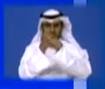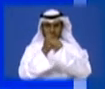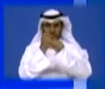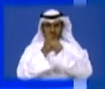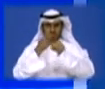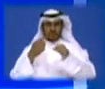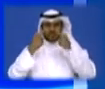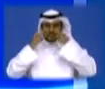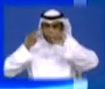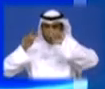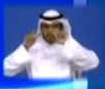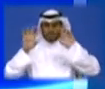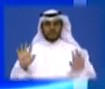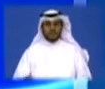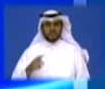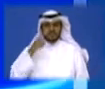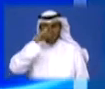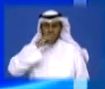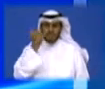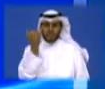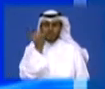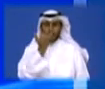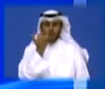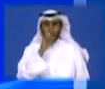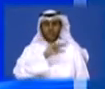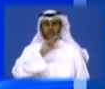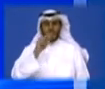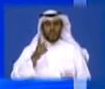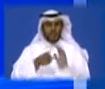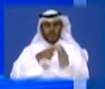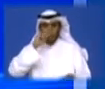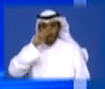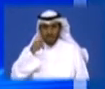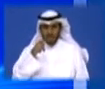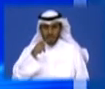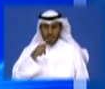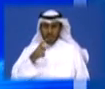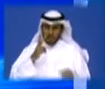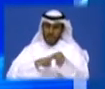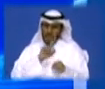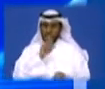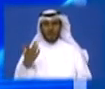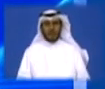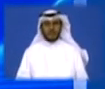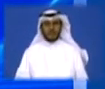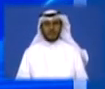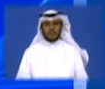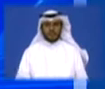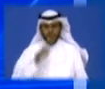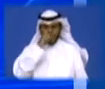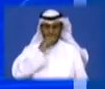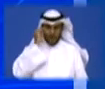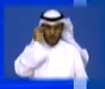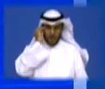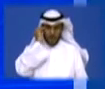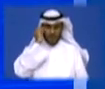وردت في التقرير واتخاذ ما يلزم من اجراءات لمنع تكرارها ثم ضحت المجلس شؤون مجلس